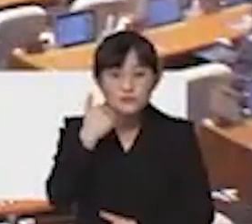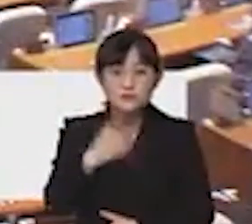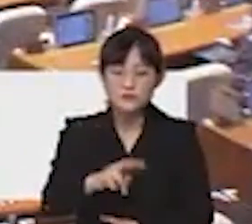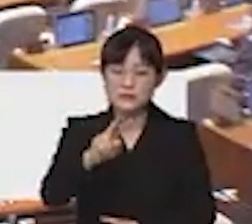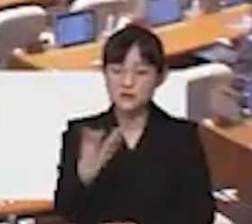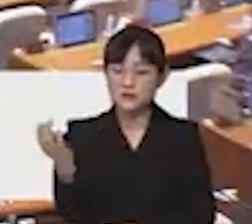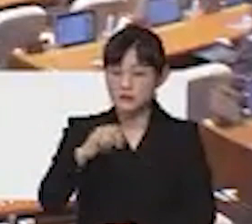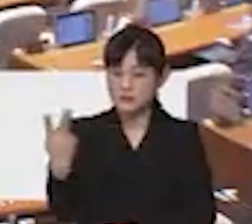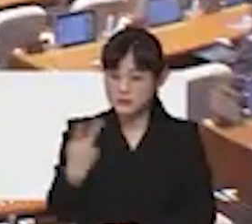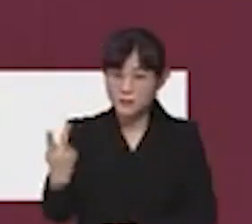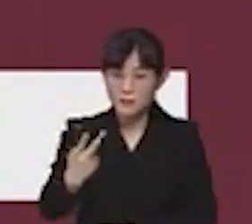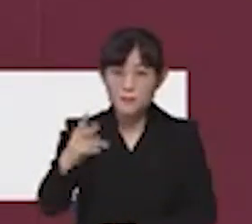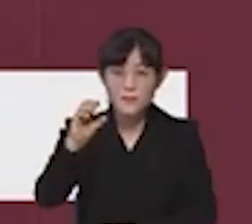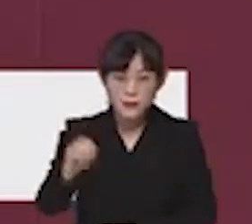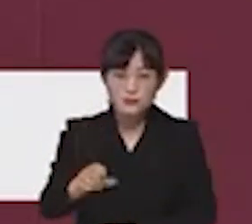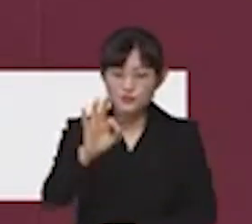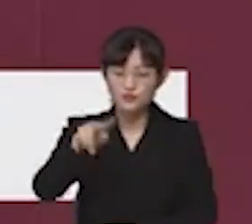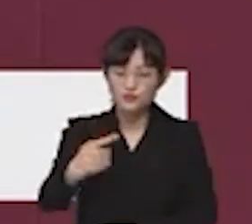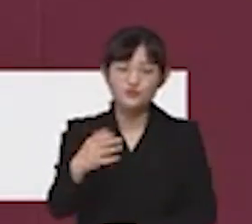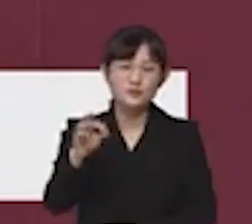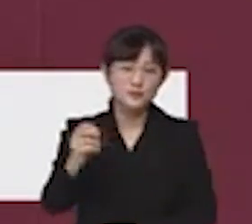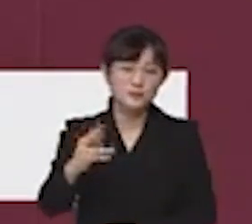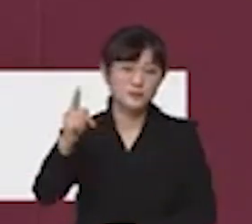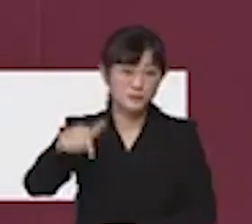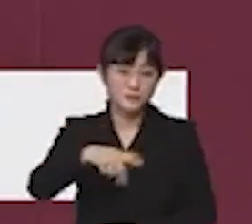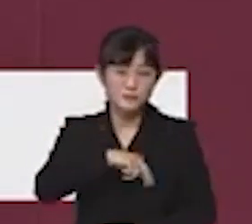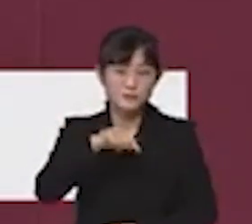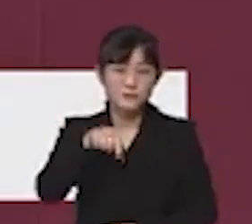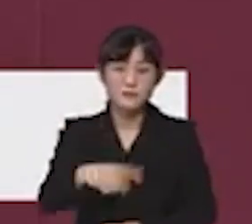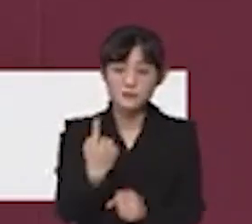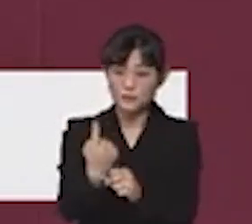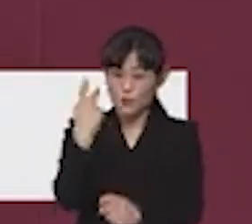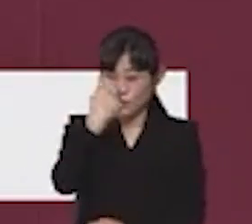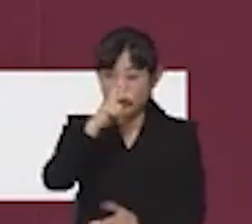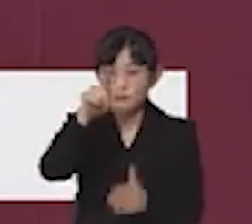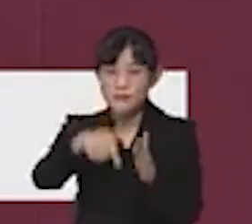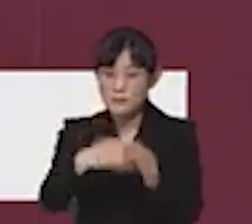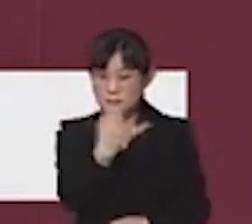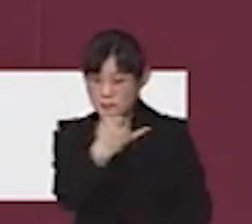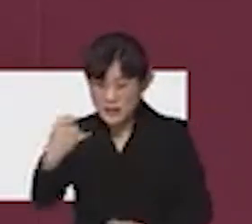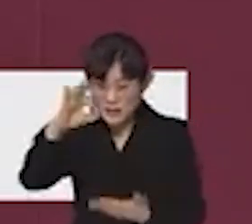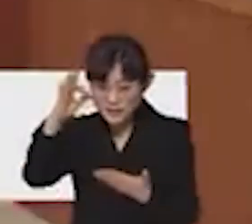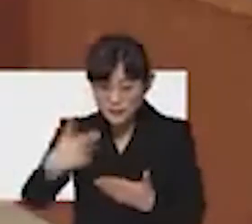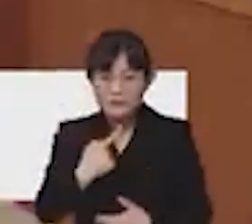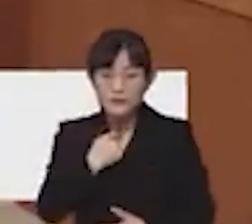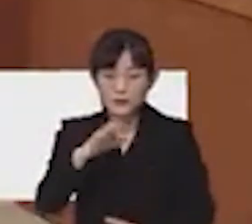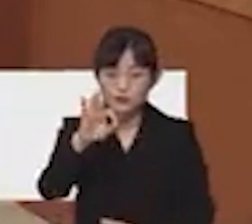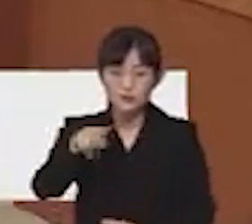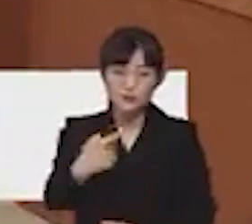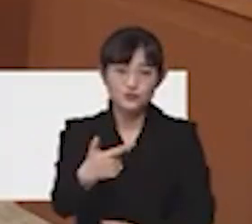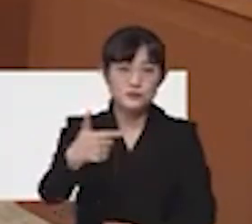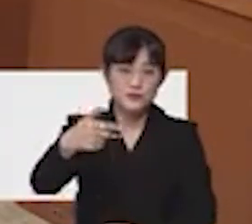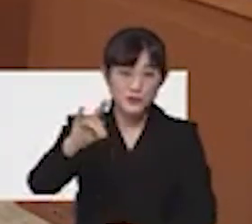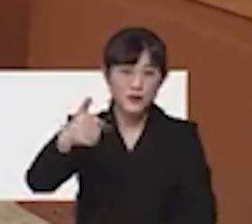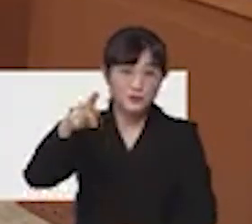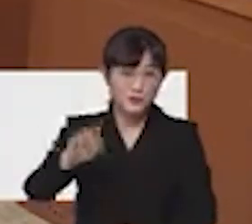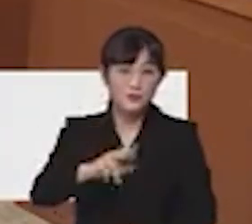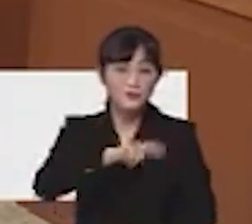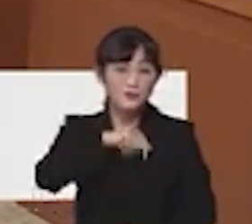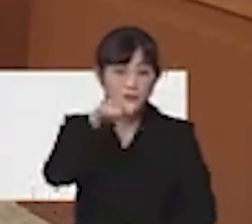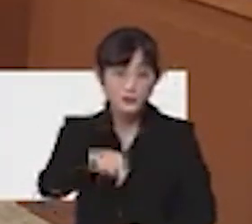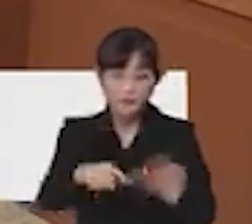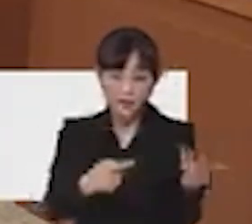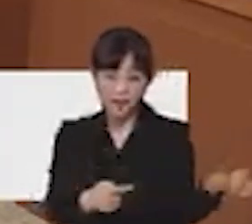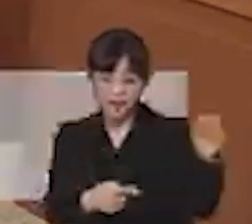2억 2천여만 원을 신고한 윤영덕 의원입니다. 지난해 조사에서 마이너스 재산을 기록했던 윤재갑 의원은 4억